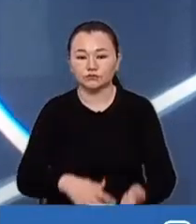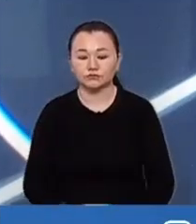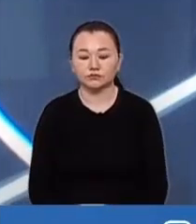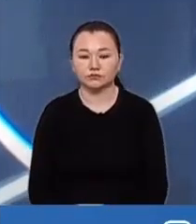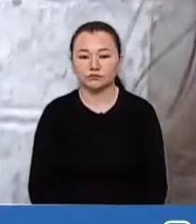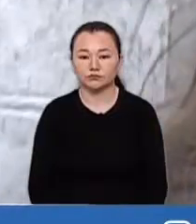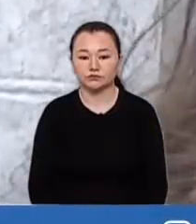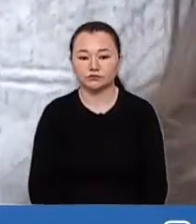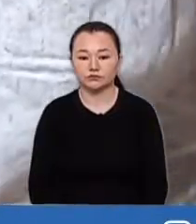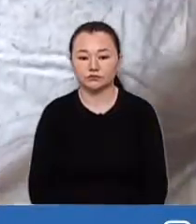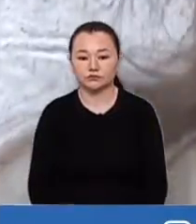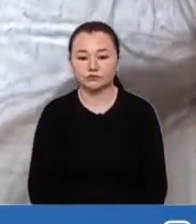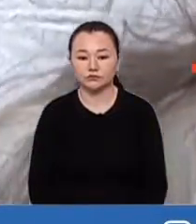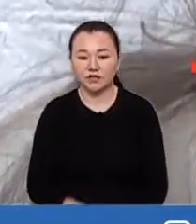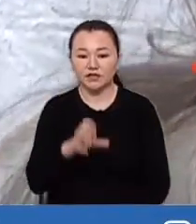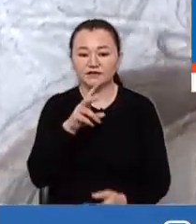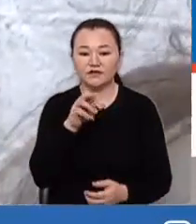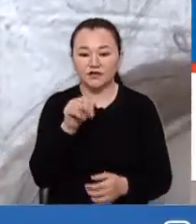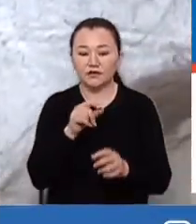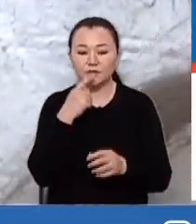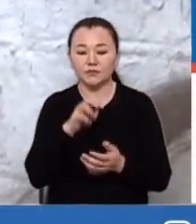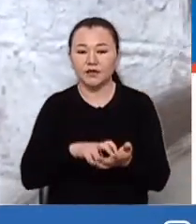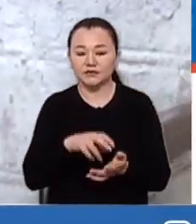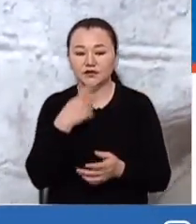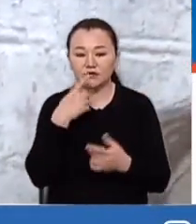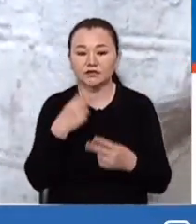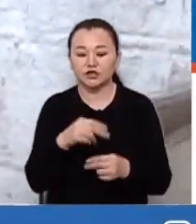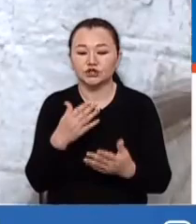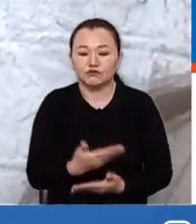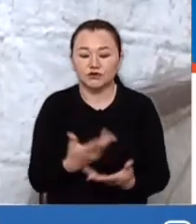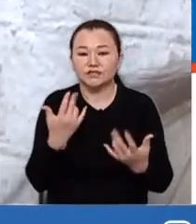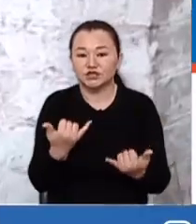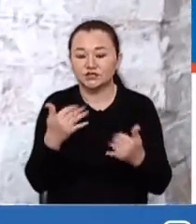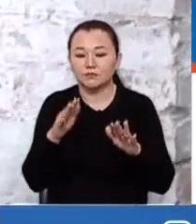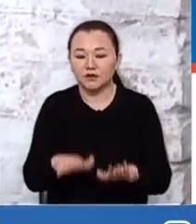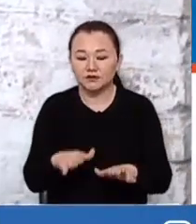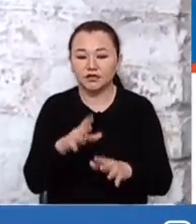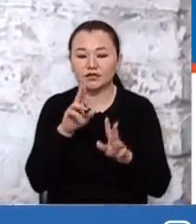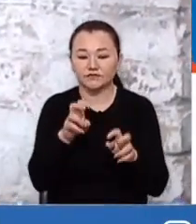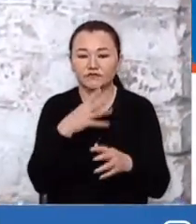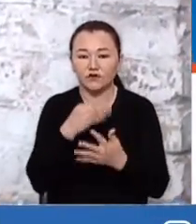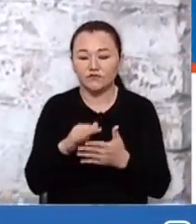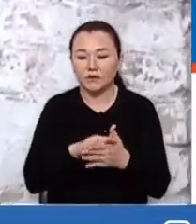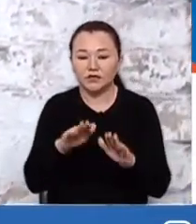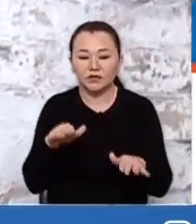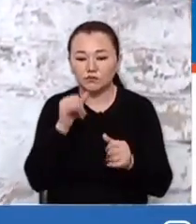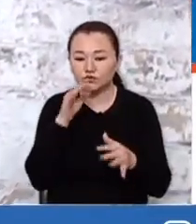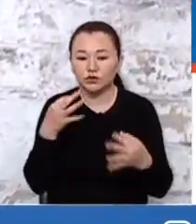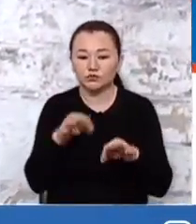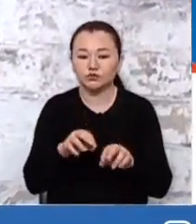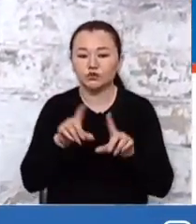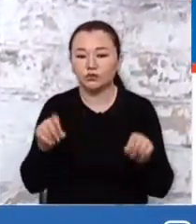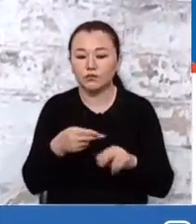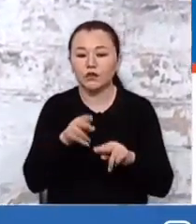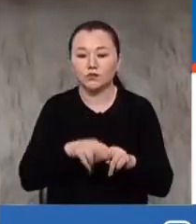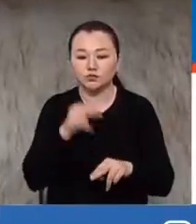Батюшкина. Светлана боится говорить не только, где она живет сейчас, но и называть свою фамилию. Детей не может отпустить в школу. А